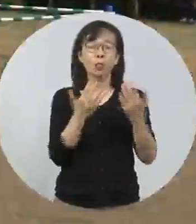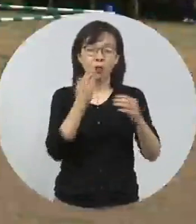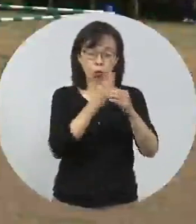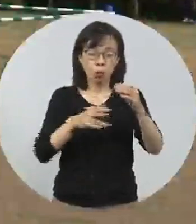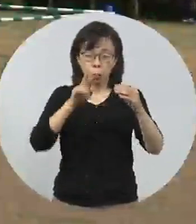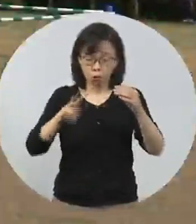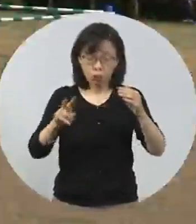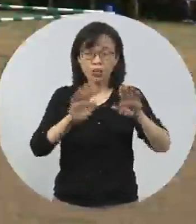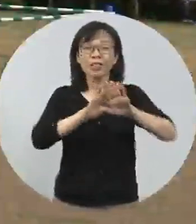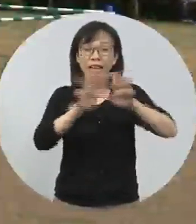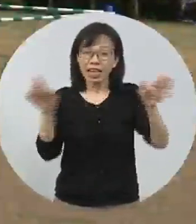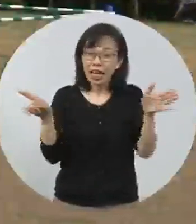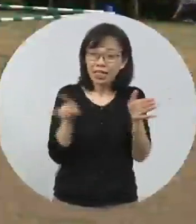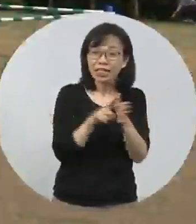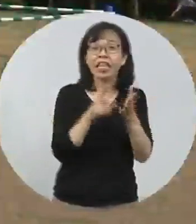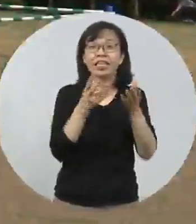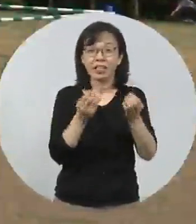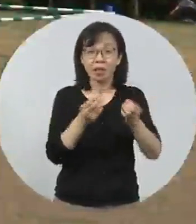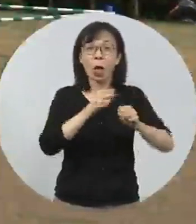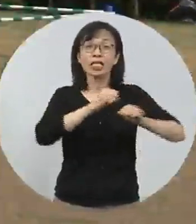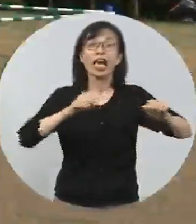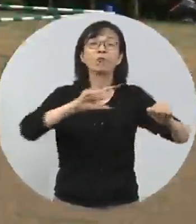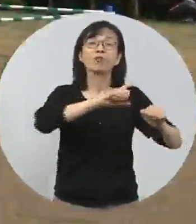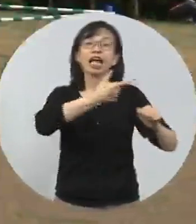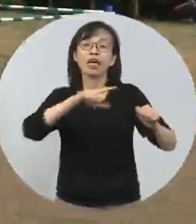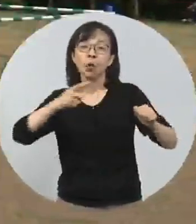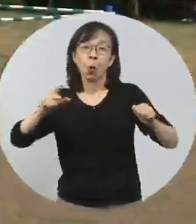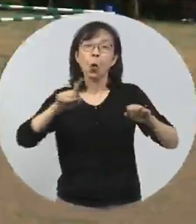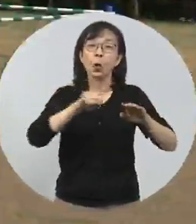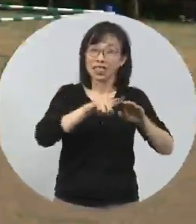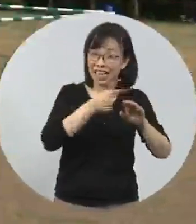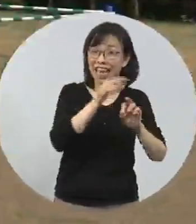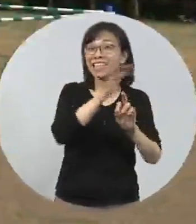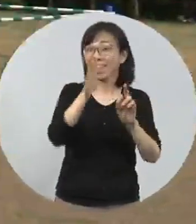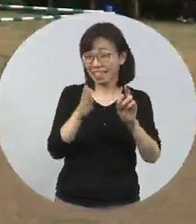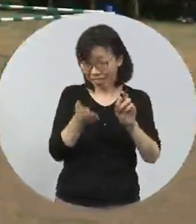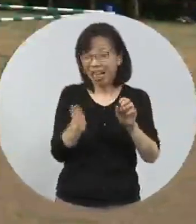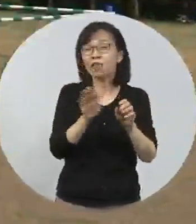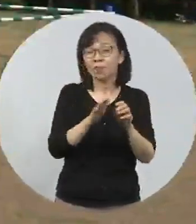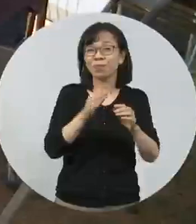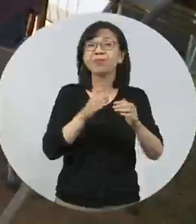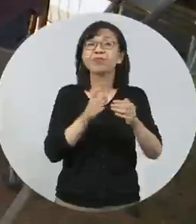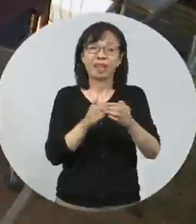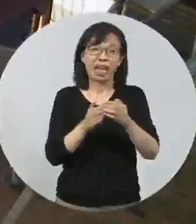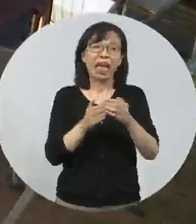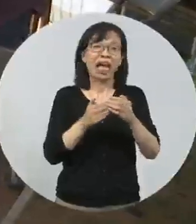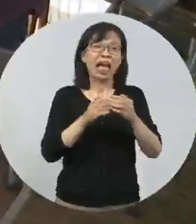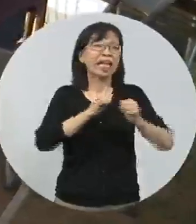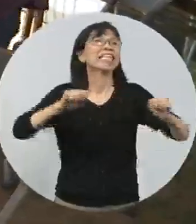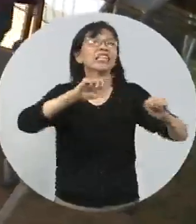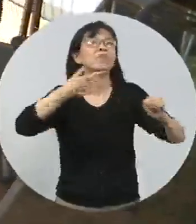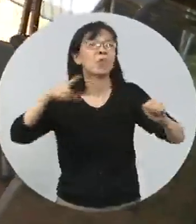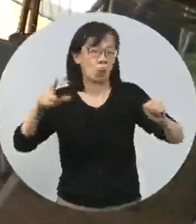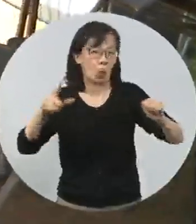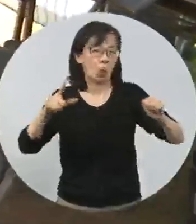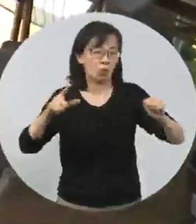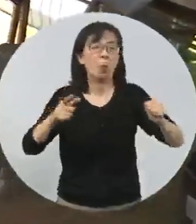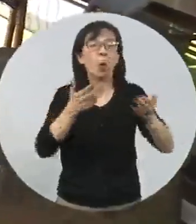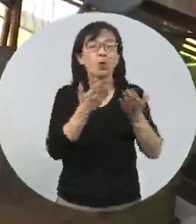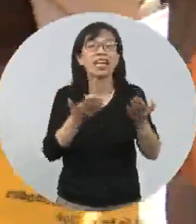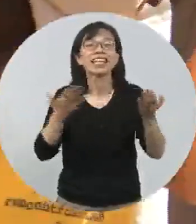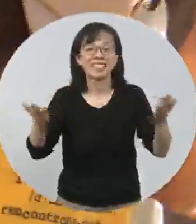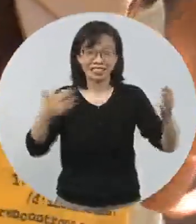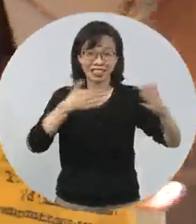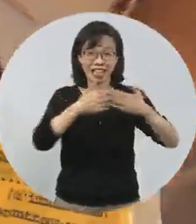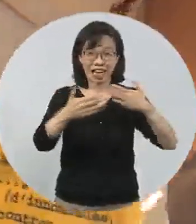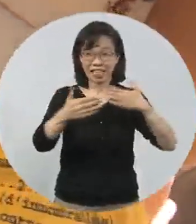心に展開しておりましたが、生物多様性センターということになりましたので、生き物ですね、生き物の展示とか、体